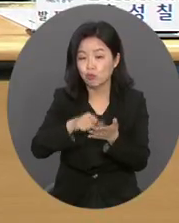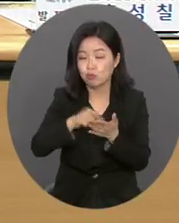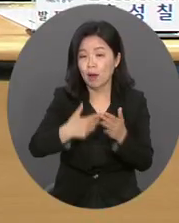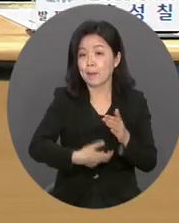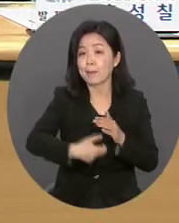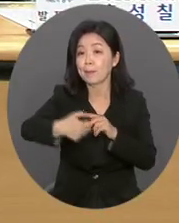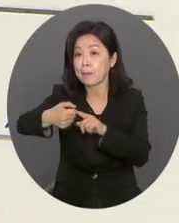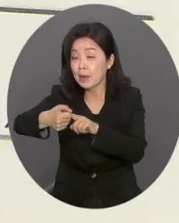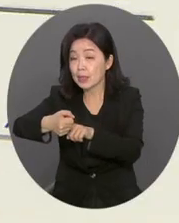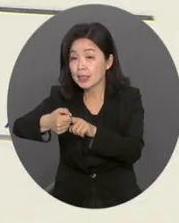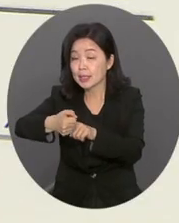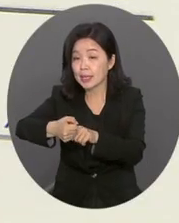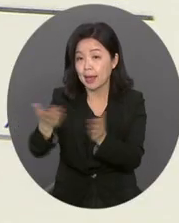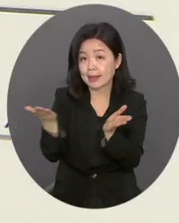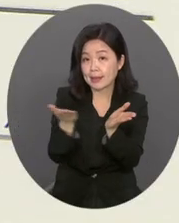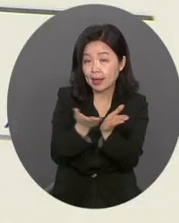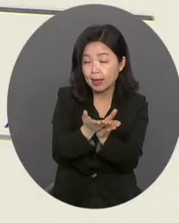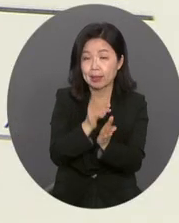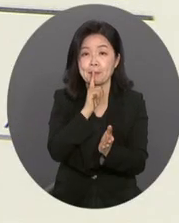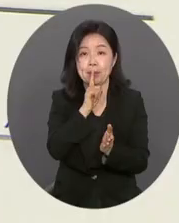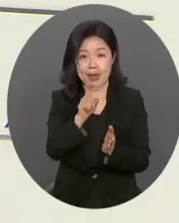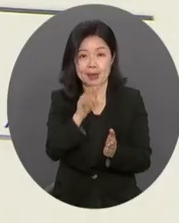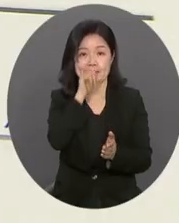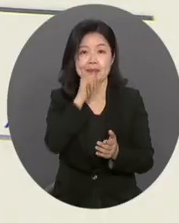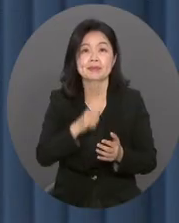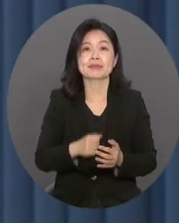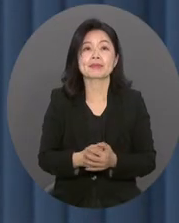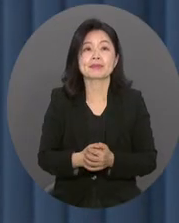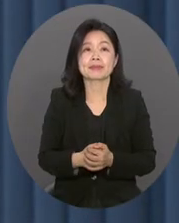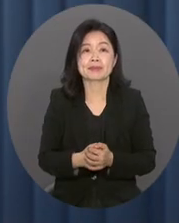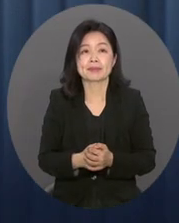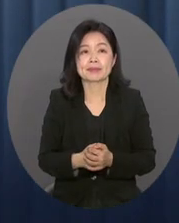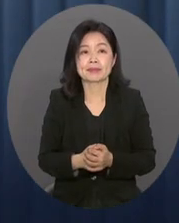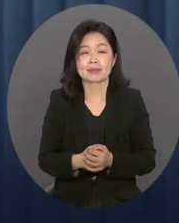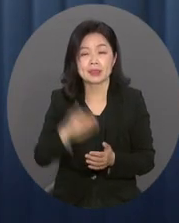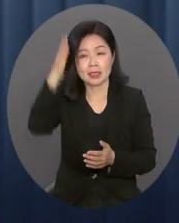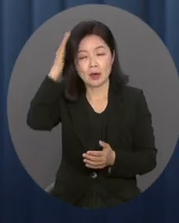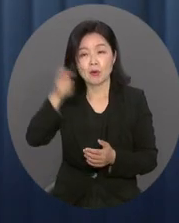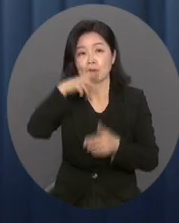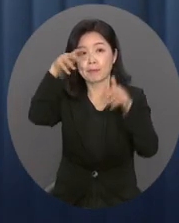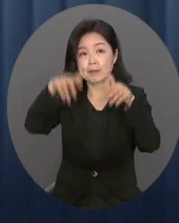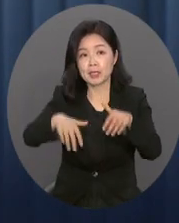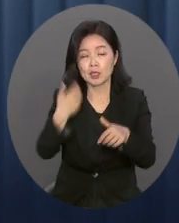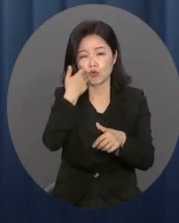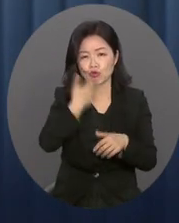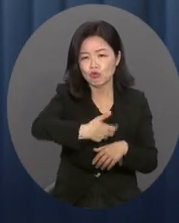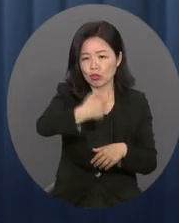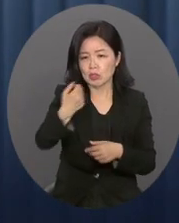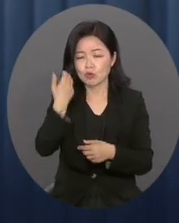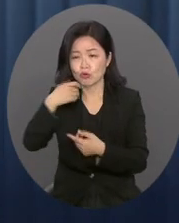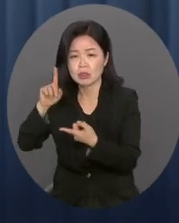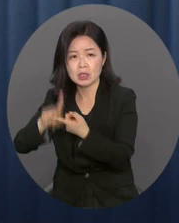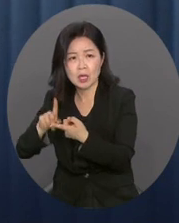게 형평성 측면에서도 타당하다는 지적이 나왔습니다. 이 검은 비하고 어떤 차이가 있어서 누구는 철거하고 누구는 철거 안